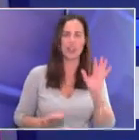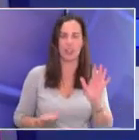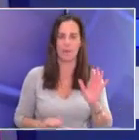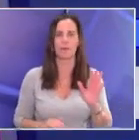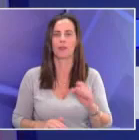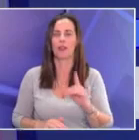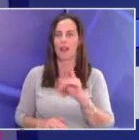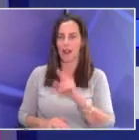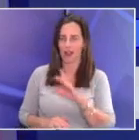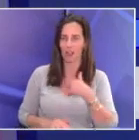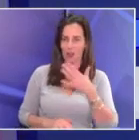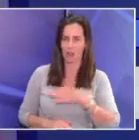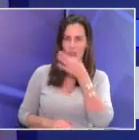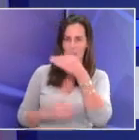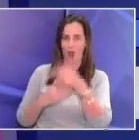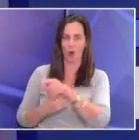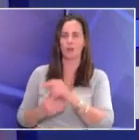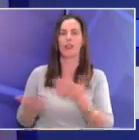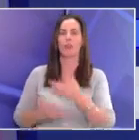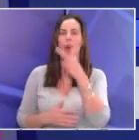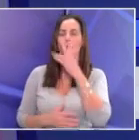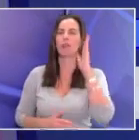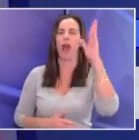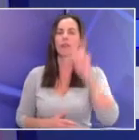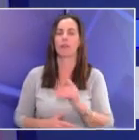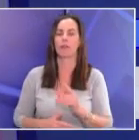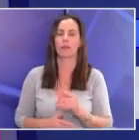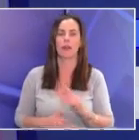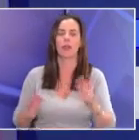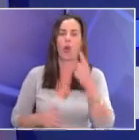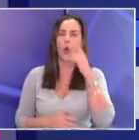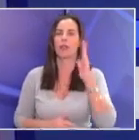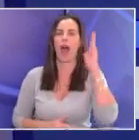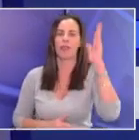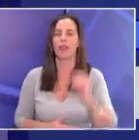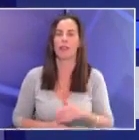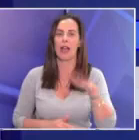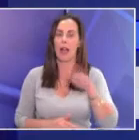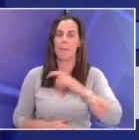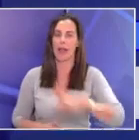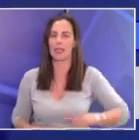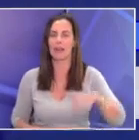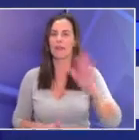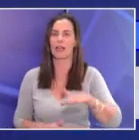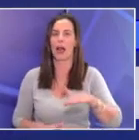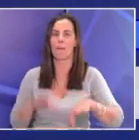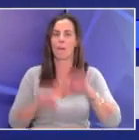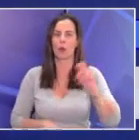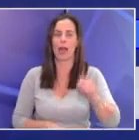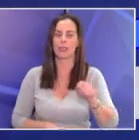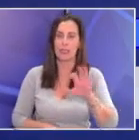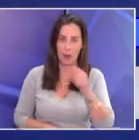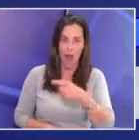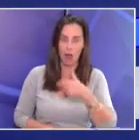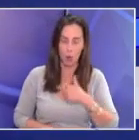גם זה בסדר. אני רוצה שאלה אחרונה, טלי, איך את רואה את העתיד מהר? איך את רואה את העתיד, גם במוניציפלי וגם בארצי, בעקבות הבחירות האחרונות?